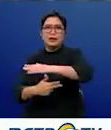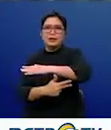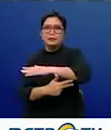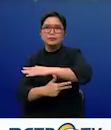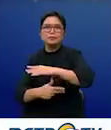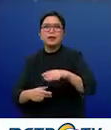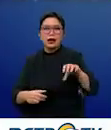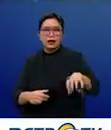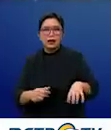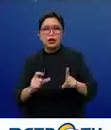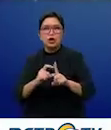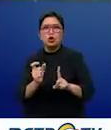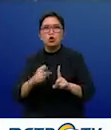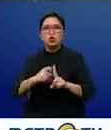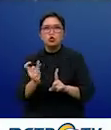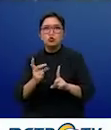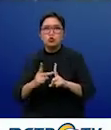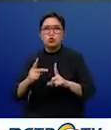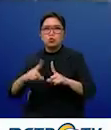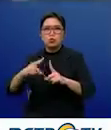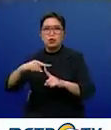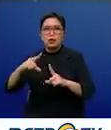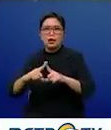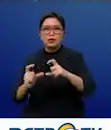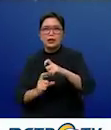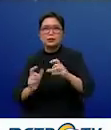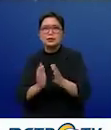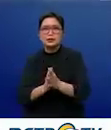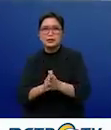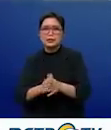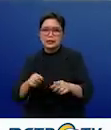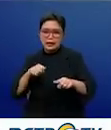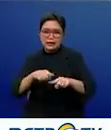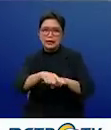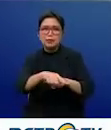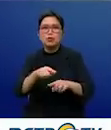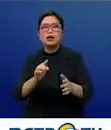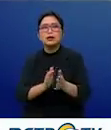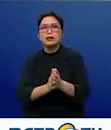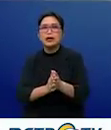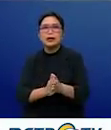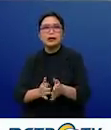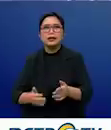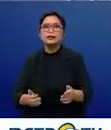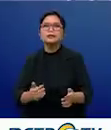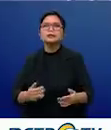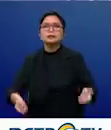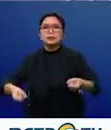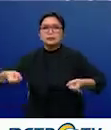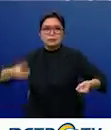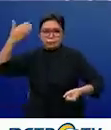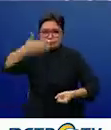pilihan moda transportasi, bus Transjakarta, kereta komuter lain, dan kereta bandara. Dan ini merupakan